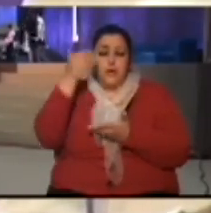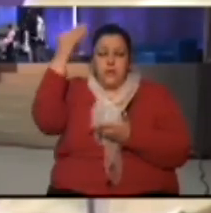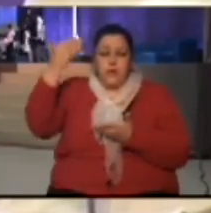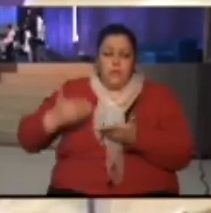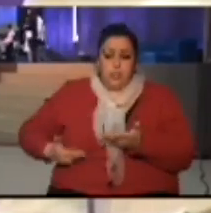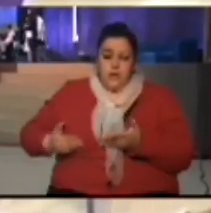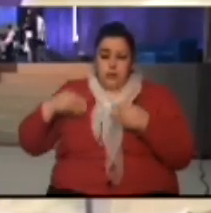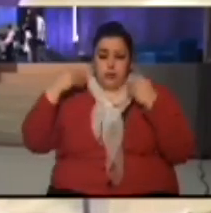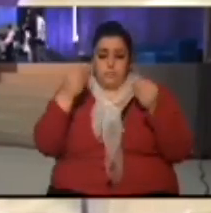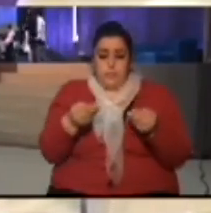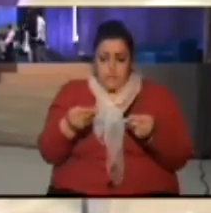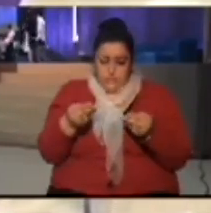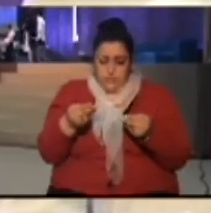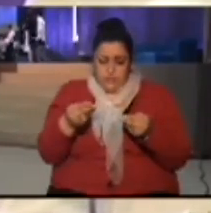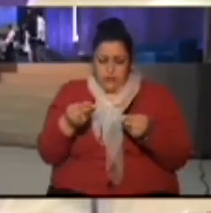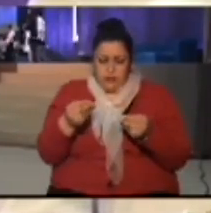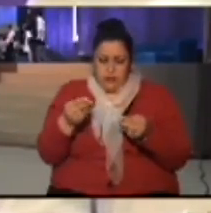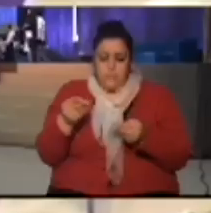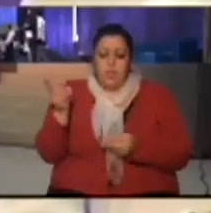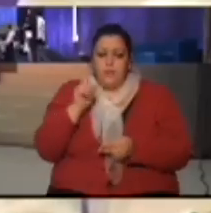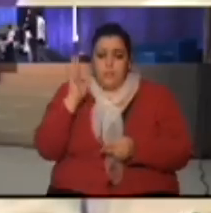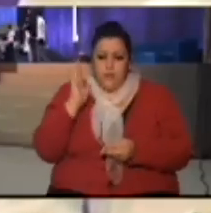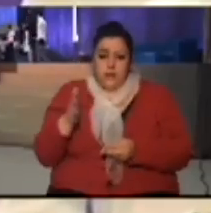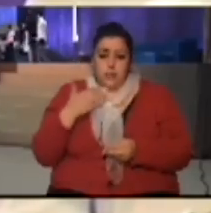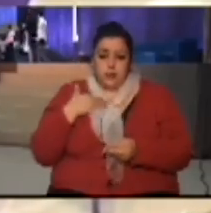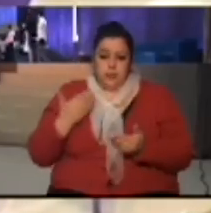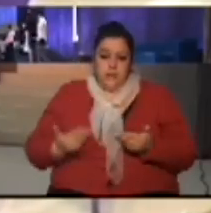տվեցիր, որ գնես իմ կյանքը,